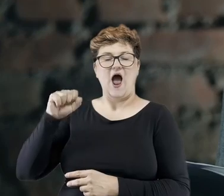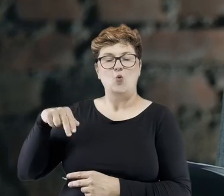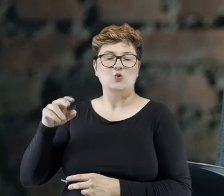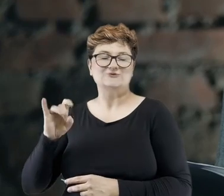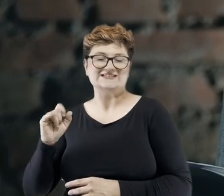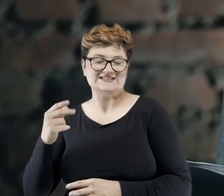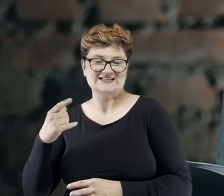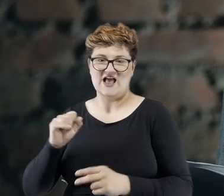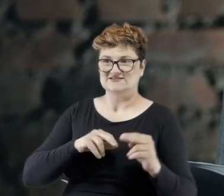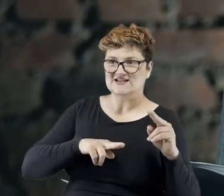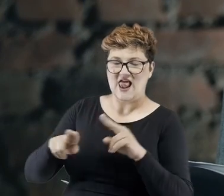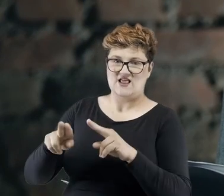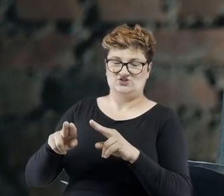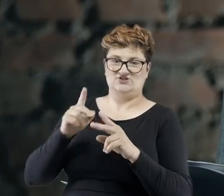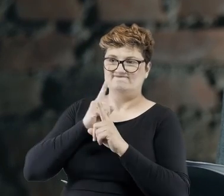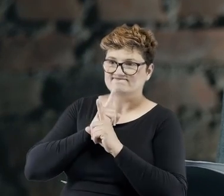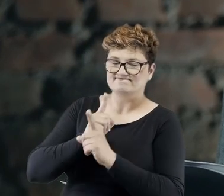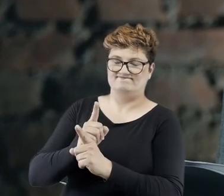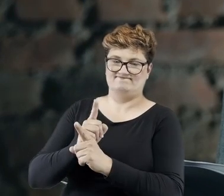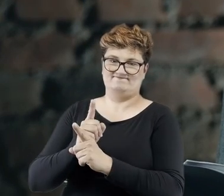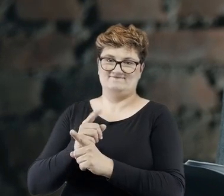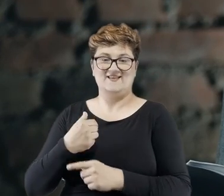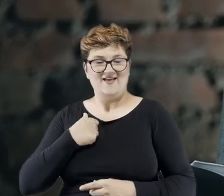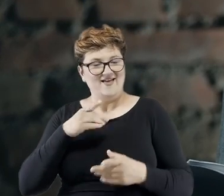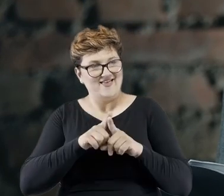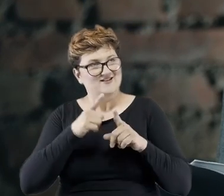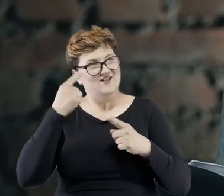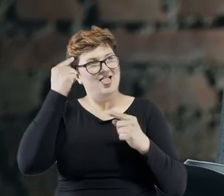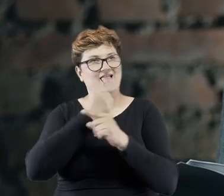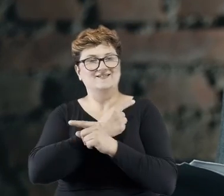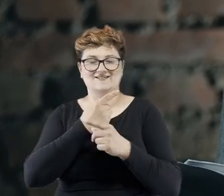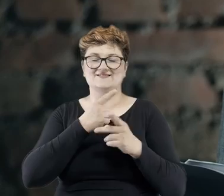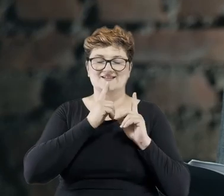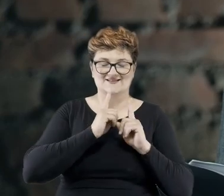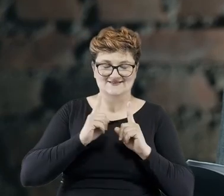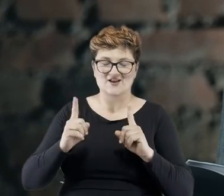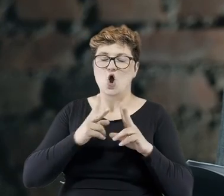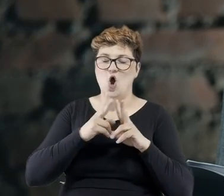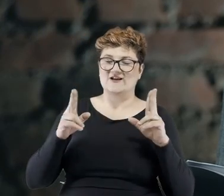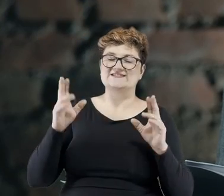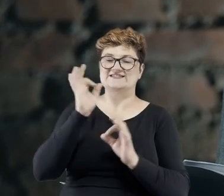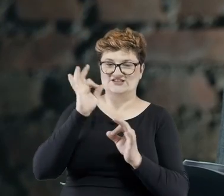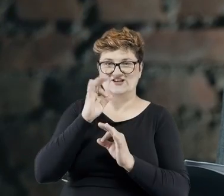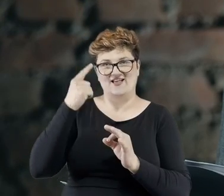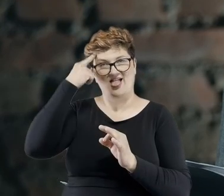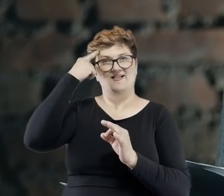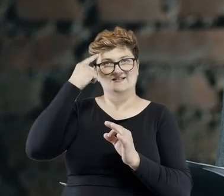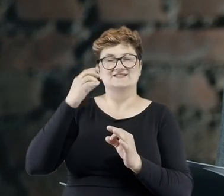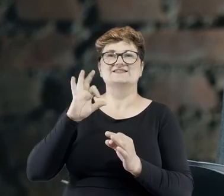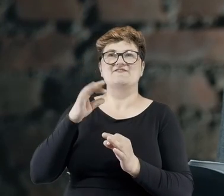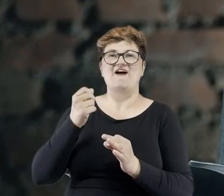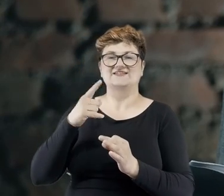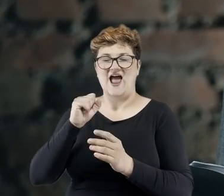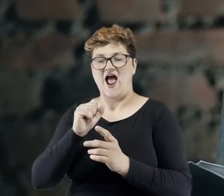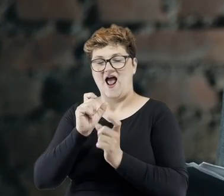Stefanii Augustyńskiej. Ja też zajmuję się nauczycielkami i działaczkami po okresie styczniowym, stąd